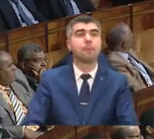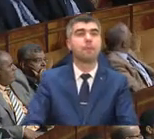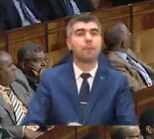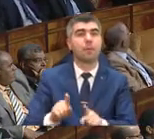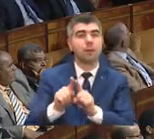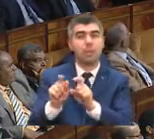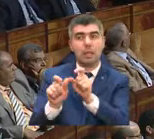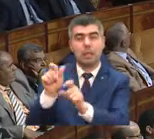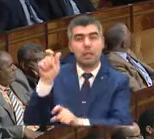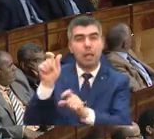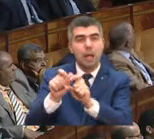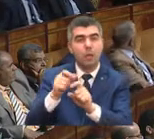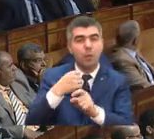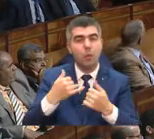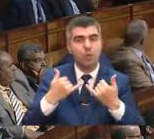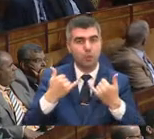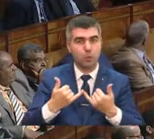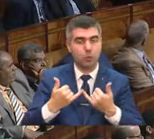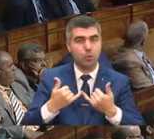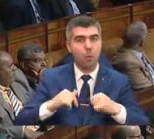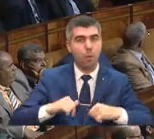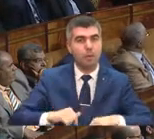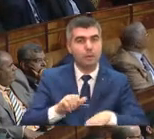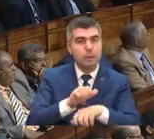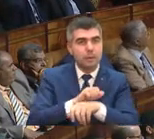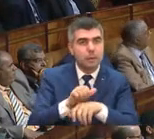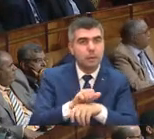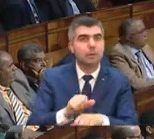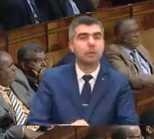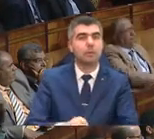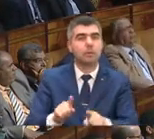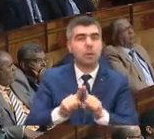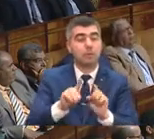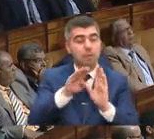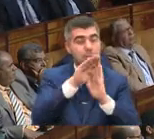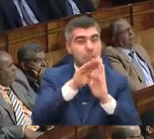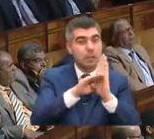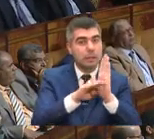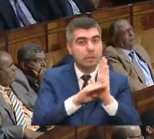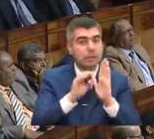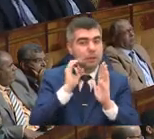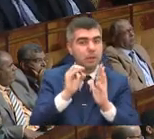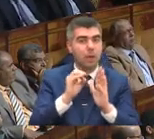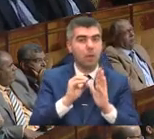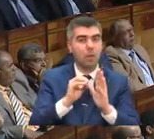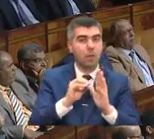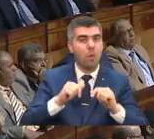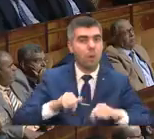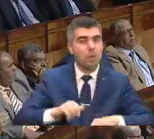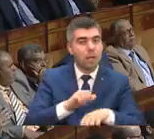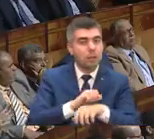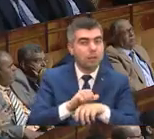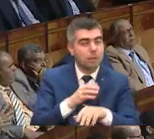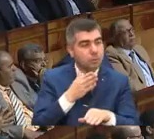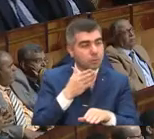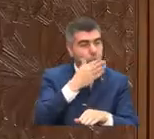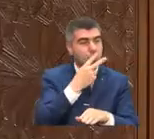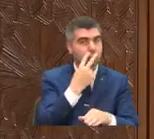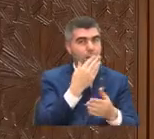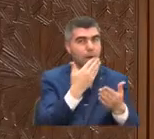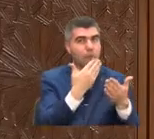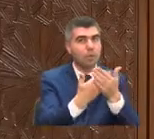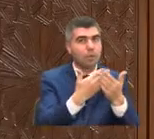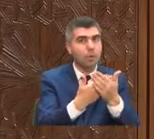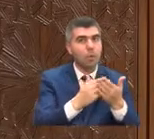والمواطنين، نطلب منكم السيد الوزير ان يتم احداث لجنه مختلطه لضبط العمليات الاحتلال المؤقت للملك العمومي حتى